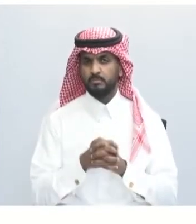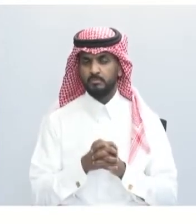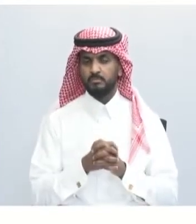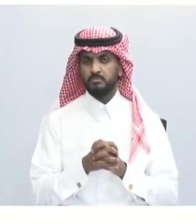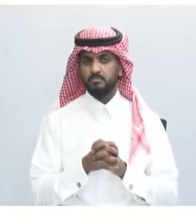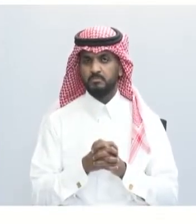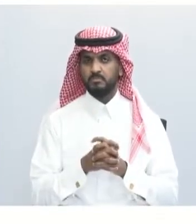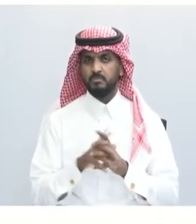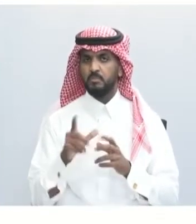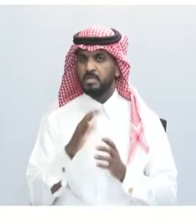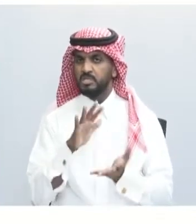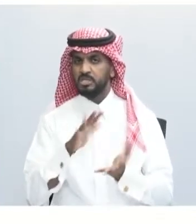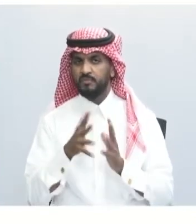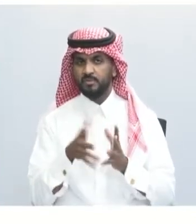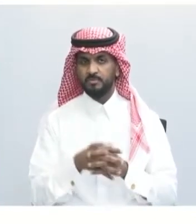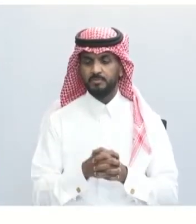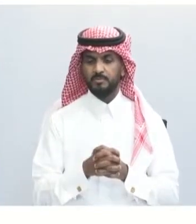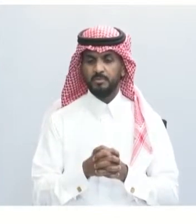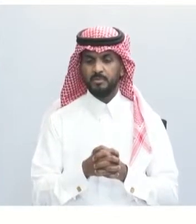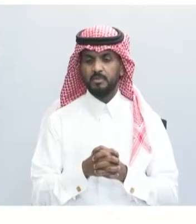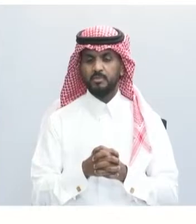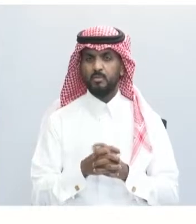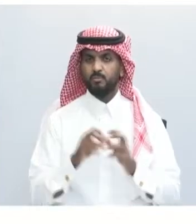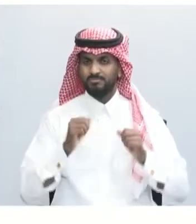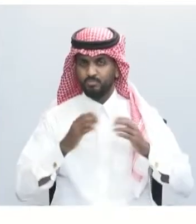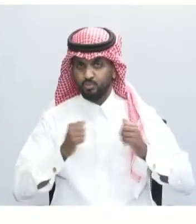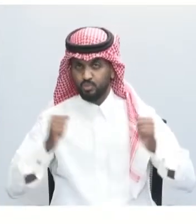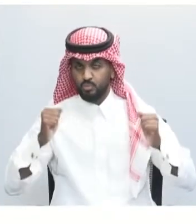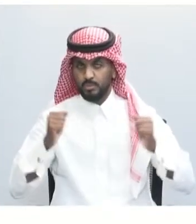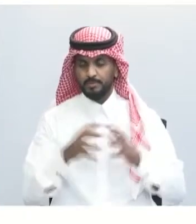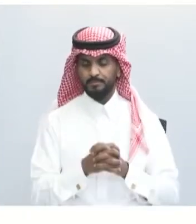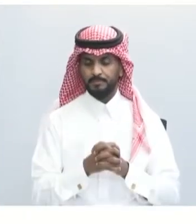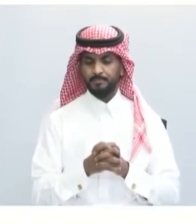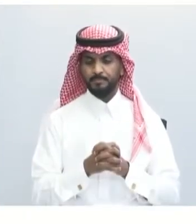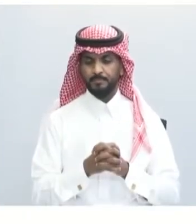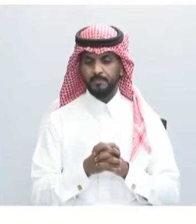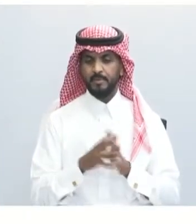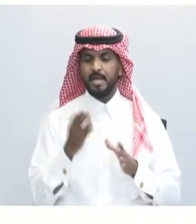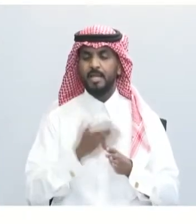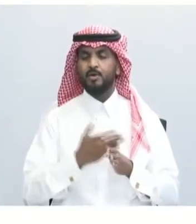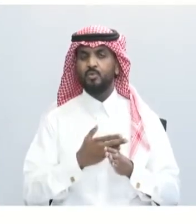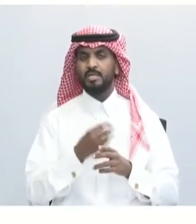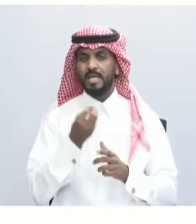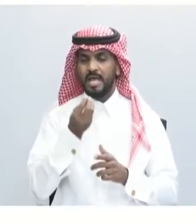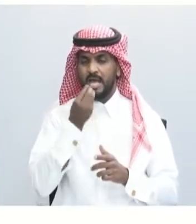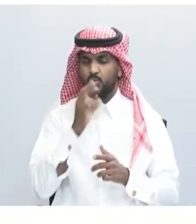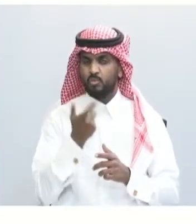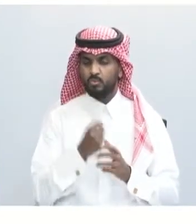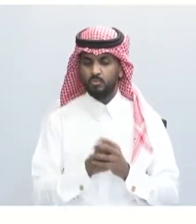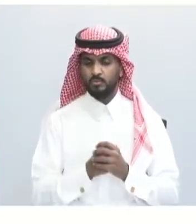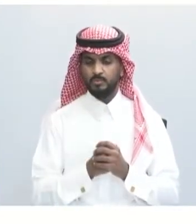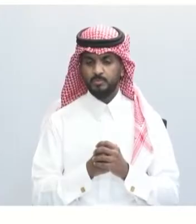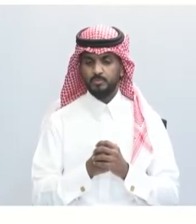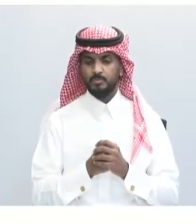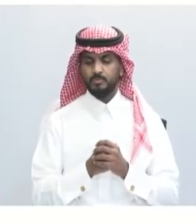من ماذا يعاني من السمنه احسنتم لانه يتناول ماذا